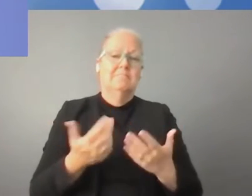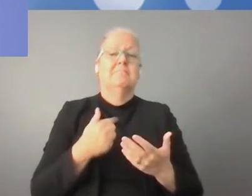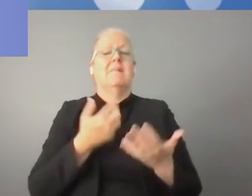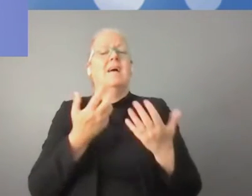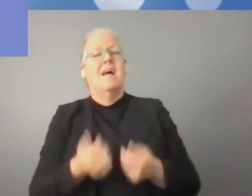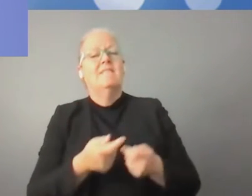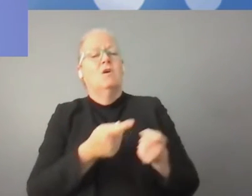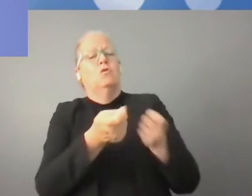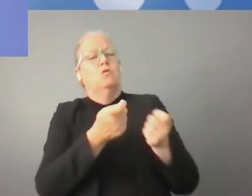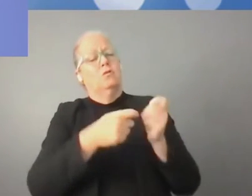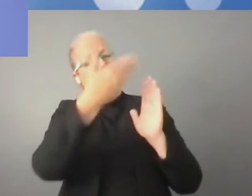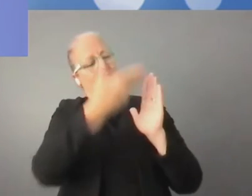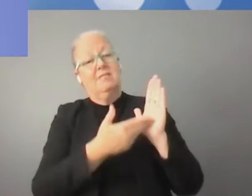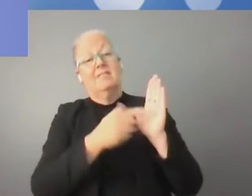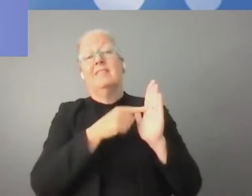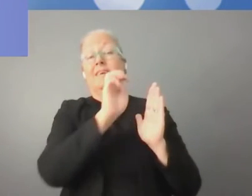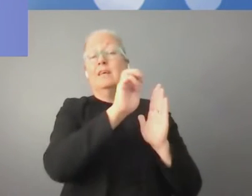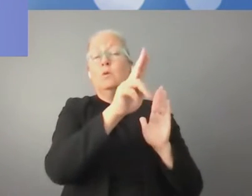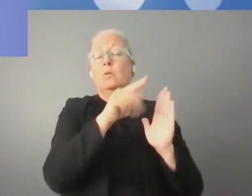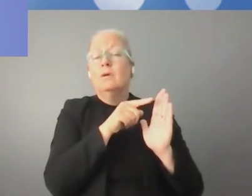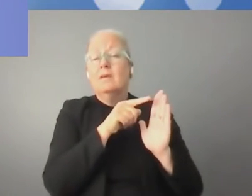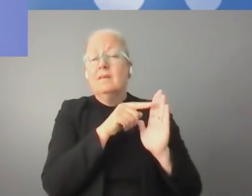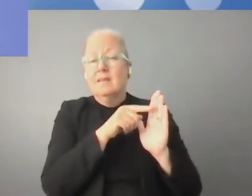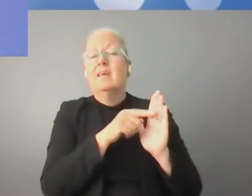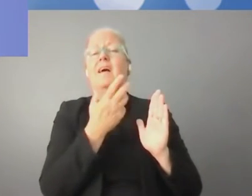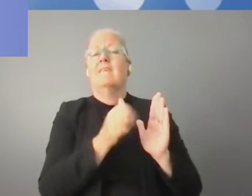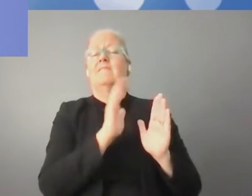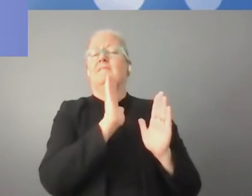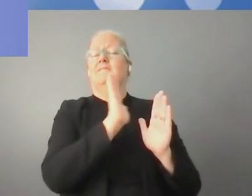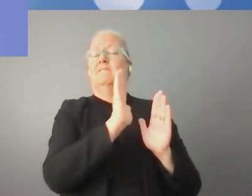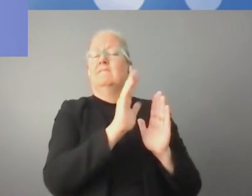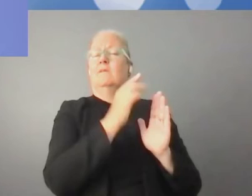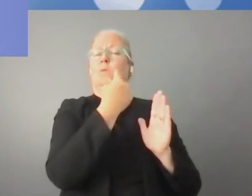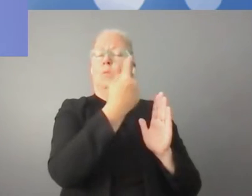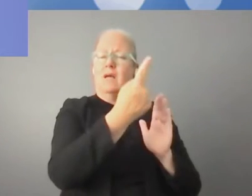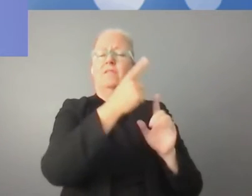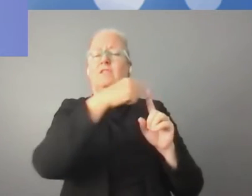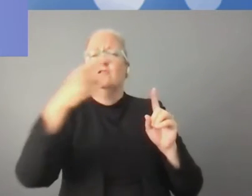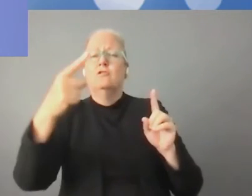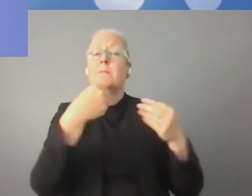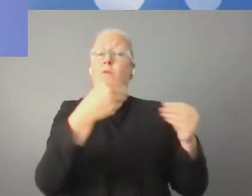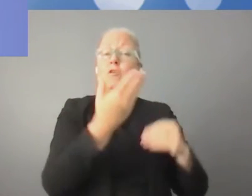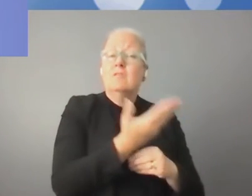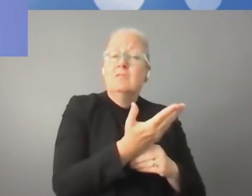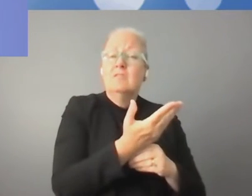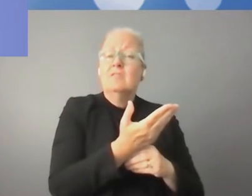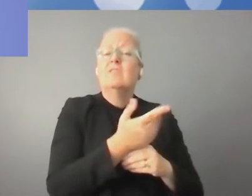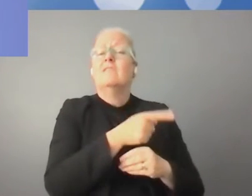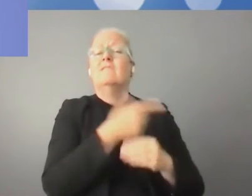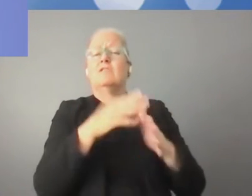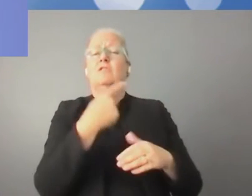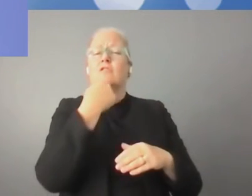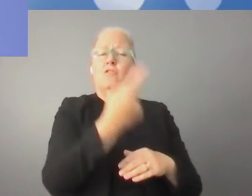Очередной вопрос – это урегулирование в единственном или множественном числе. Латвия –